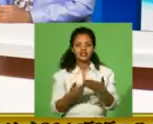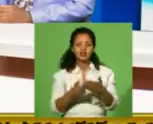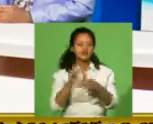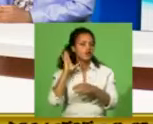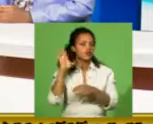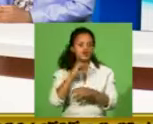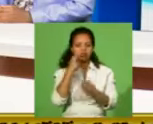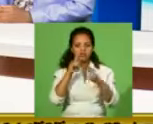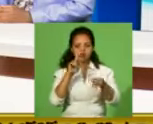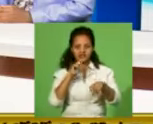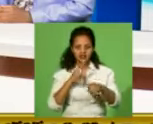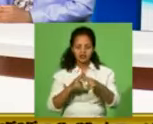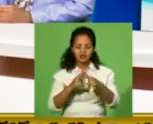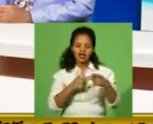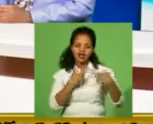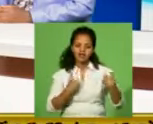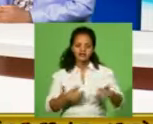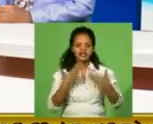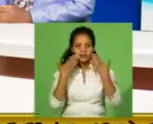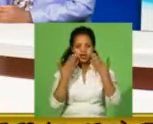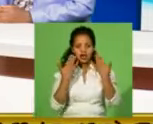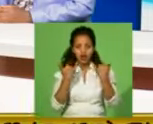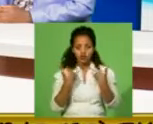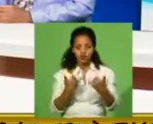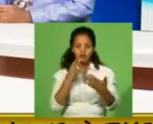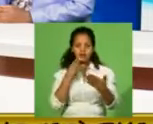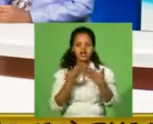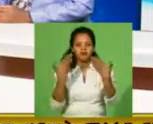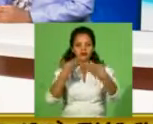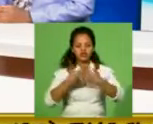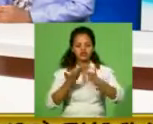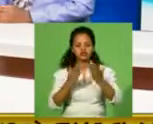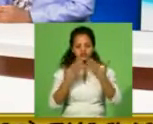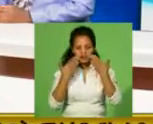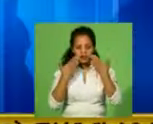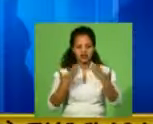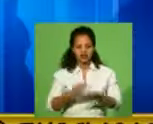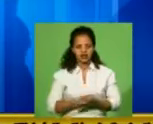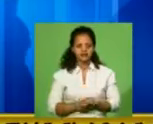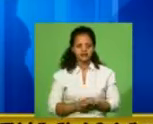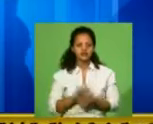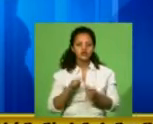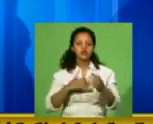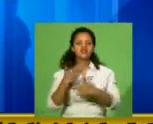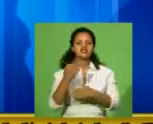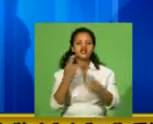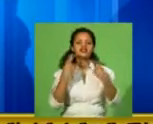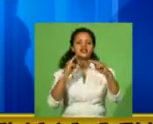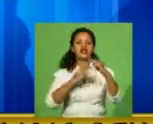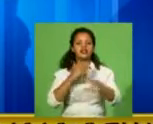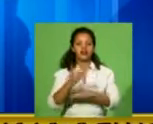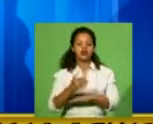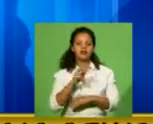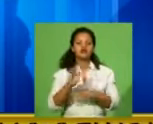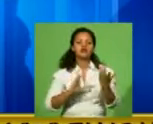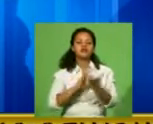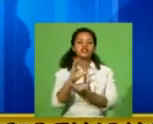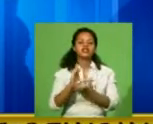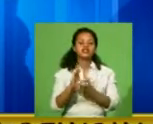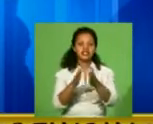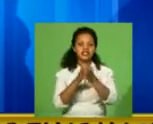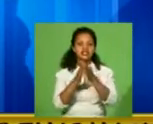በአድማጮችና በተመልካቾች ስም ከልብ ነው የምናመሰግነው። ለአሁኑ መልካም ምሽት ይሆንልዎት። አመሰግናለሁ። ወደ ቀጣዩ ዜና አልፋለሁ። በደቡብ ክልል